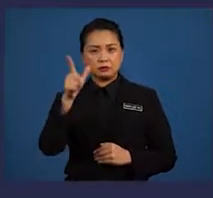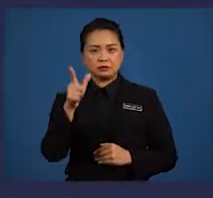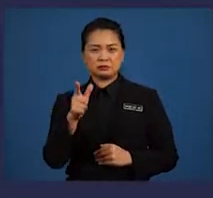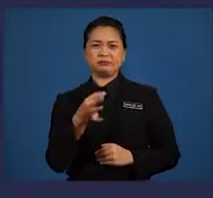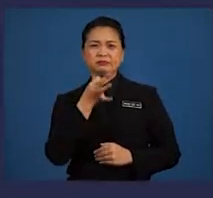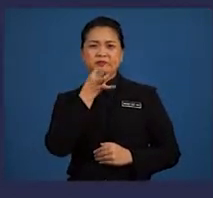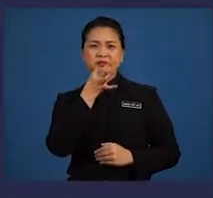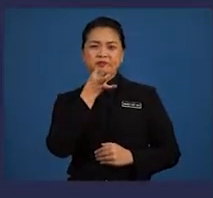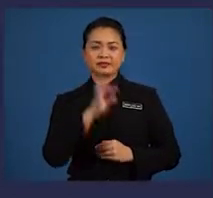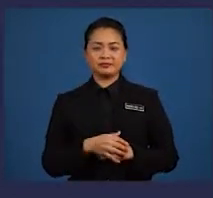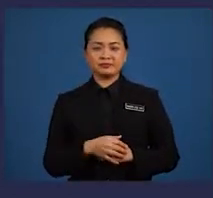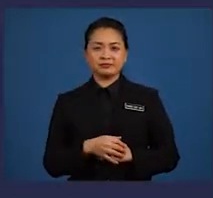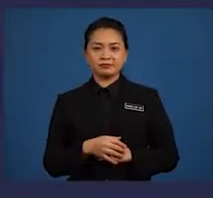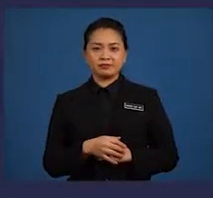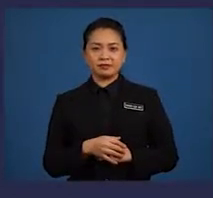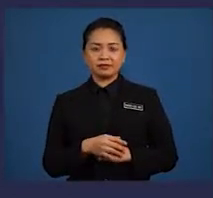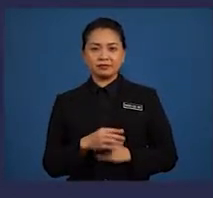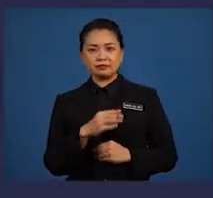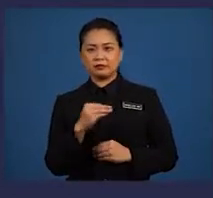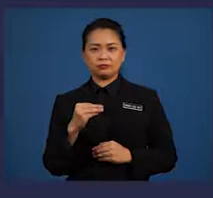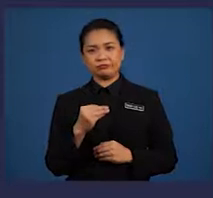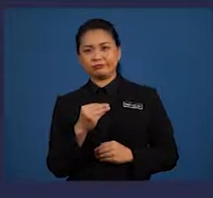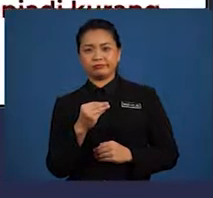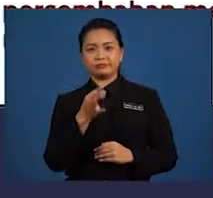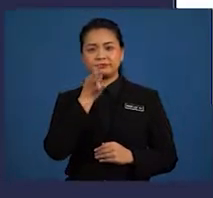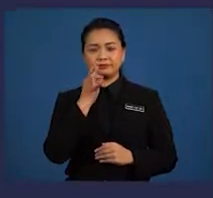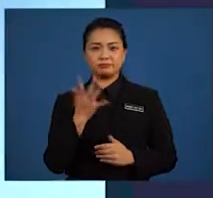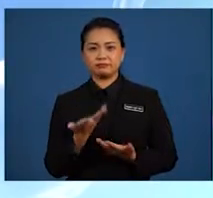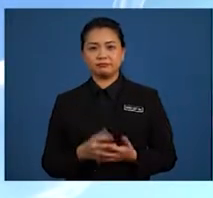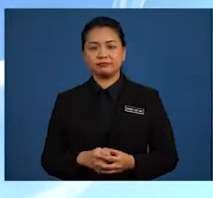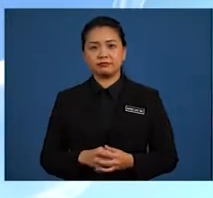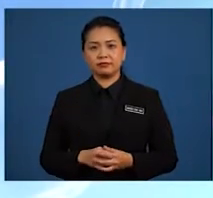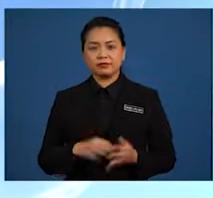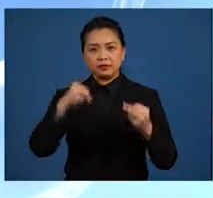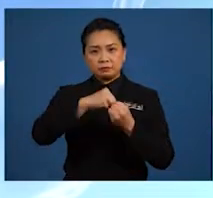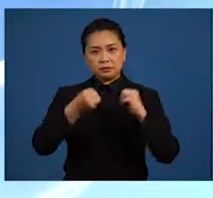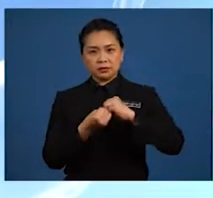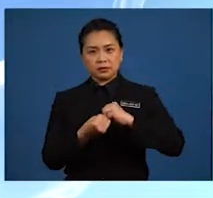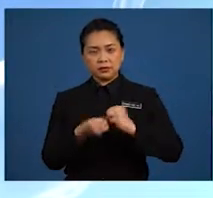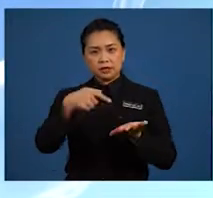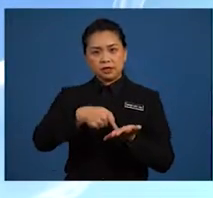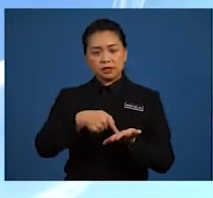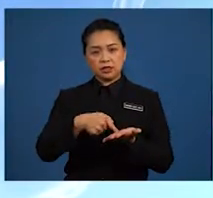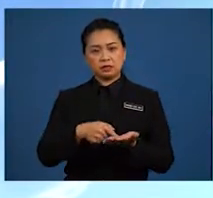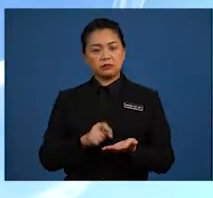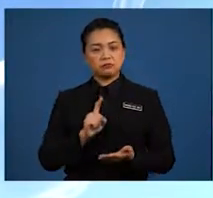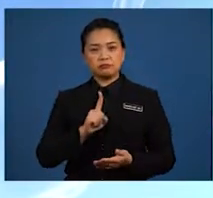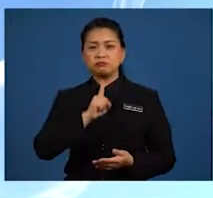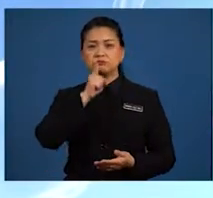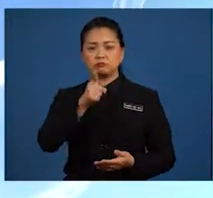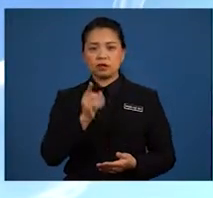pelik setelah menimbulkan kejanggalan masalah ini sudah tentu akan